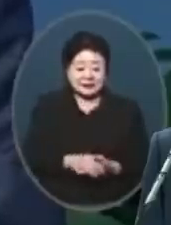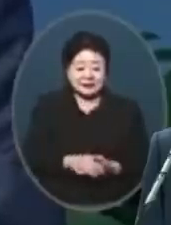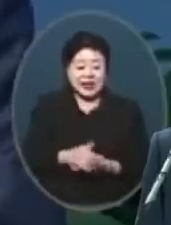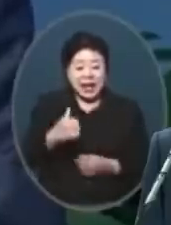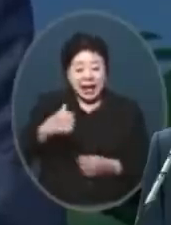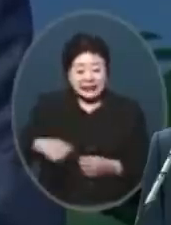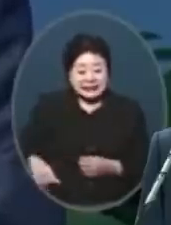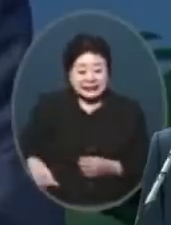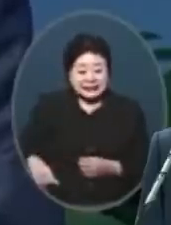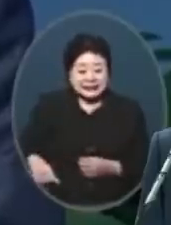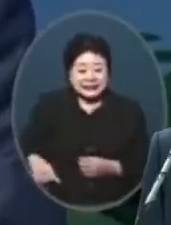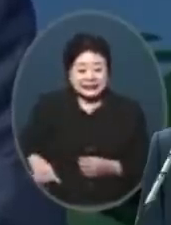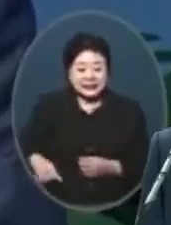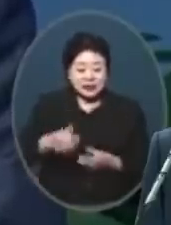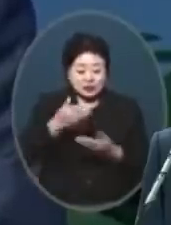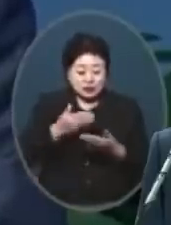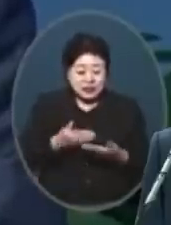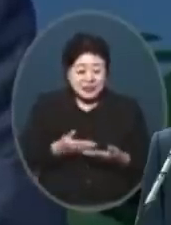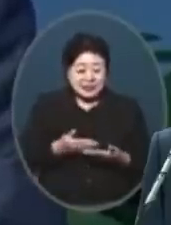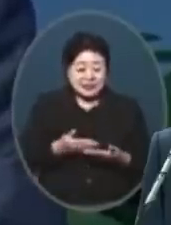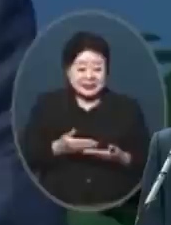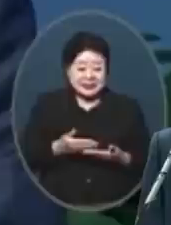아들 주시기를